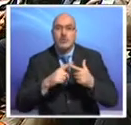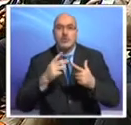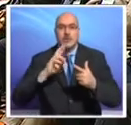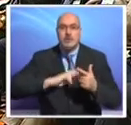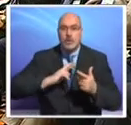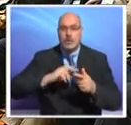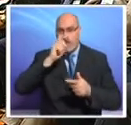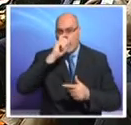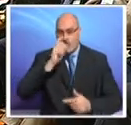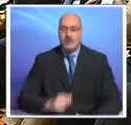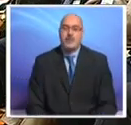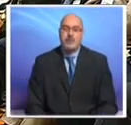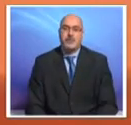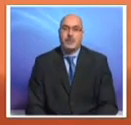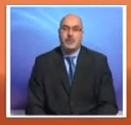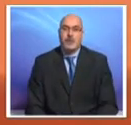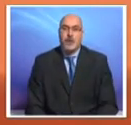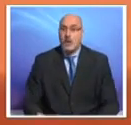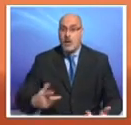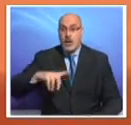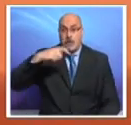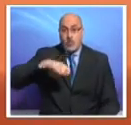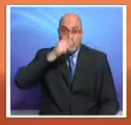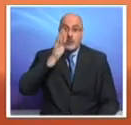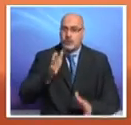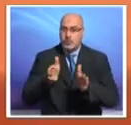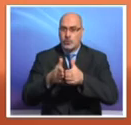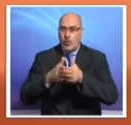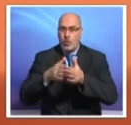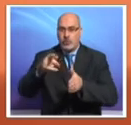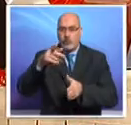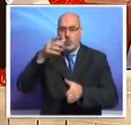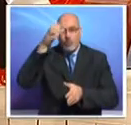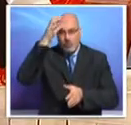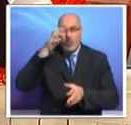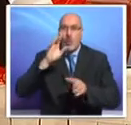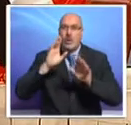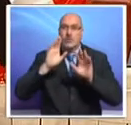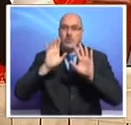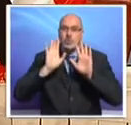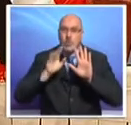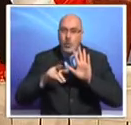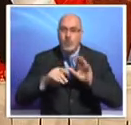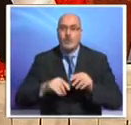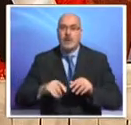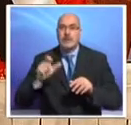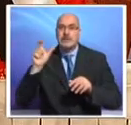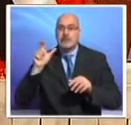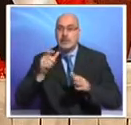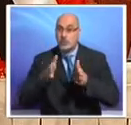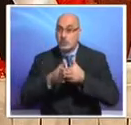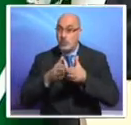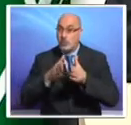الأمنية العربية. السيد الرئيس دعا العلماء والمرجعيات الدينية ومراكز البحث